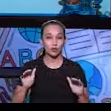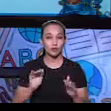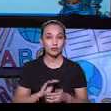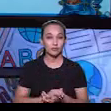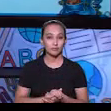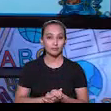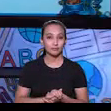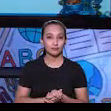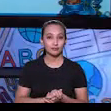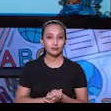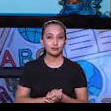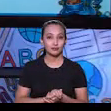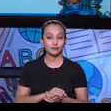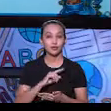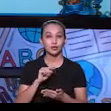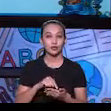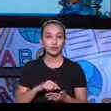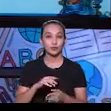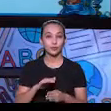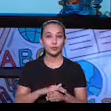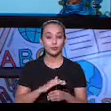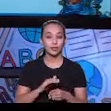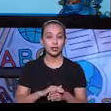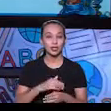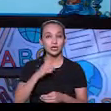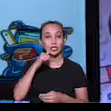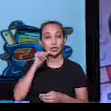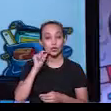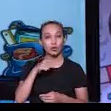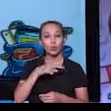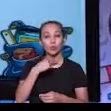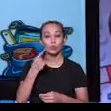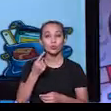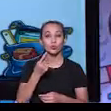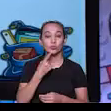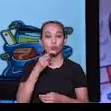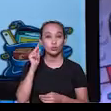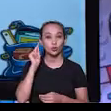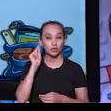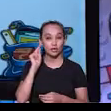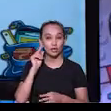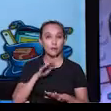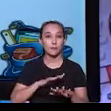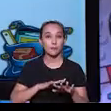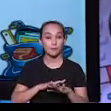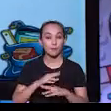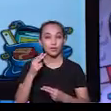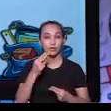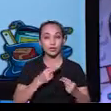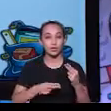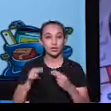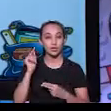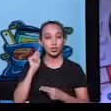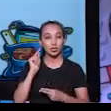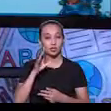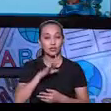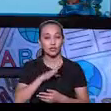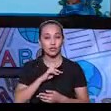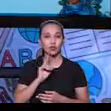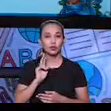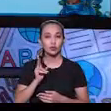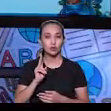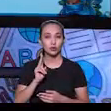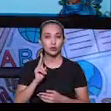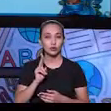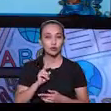Молодцы! Вчера были уроки русского языка, математики и рисования.